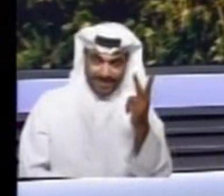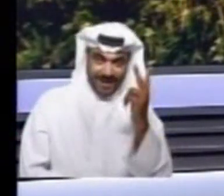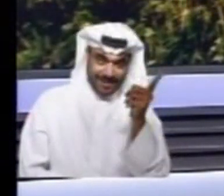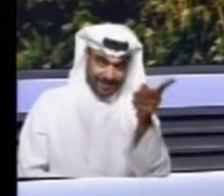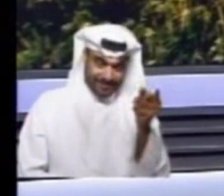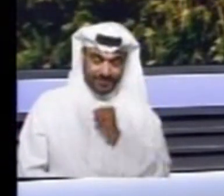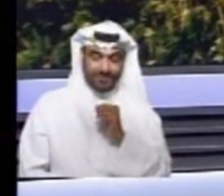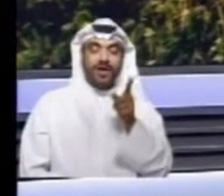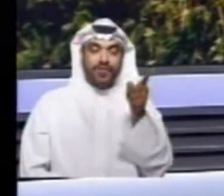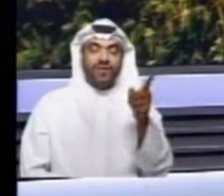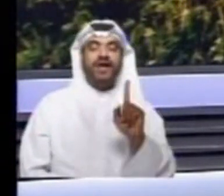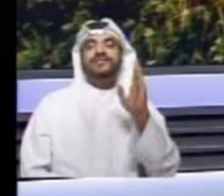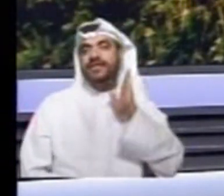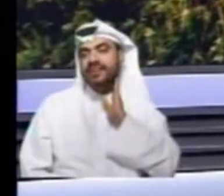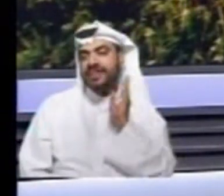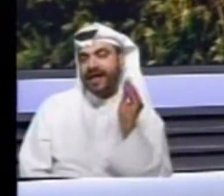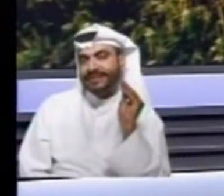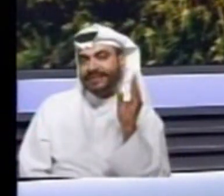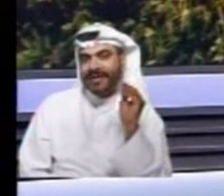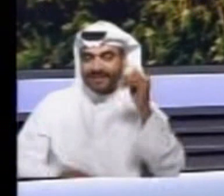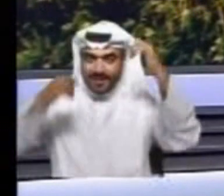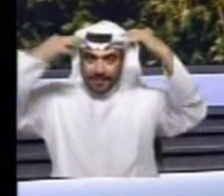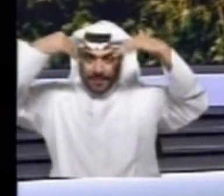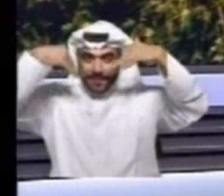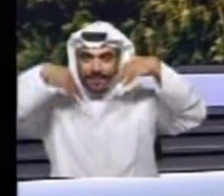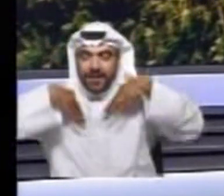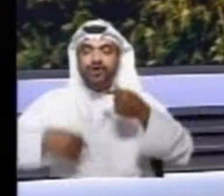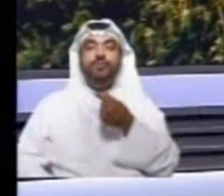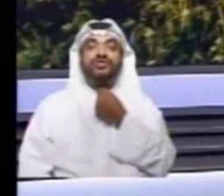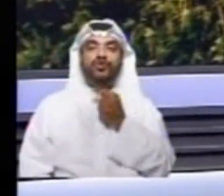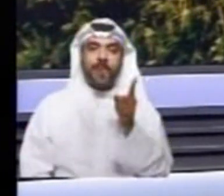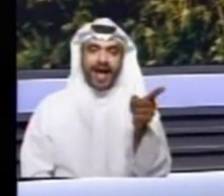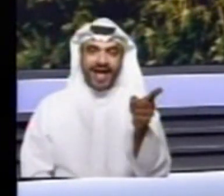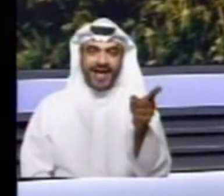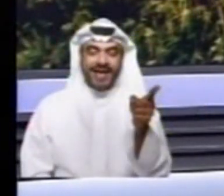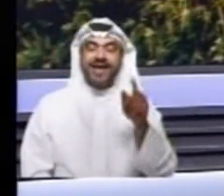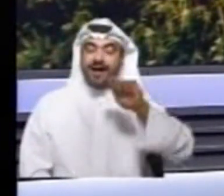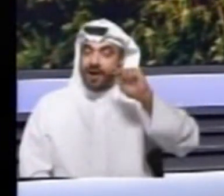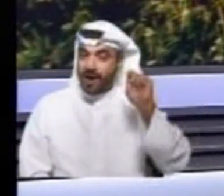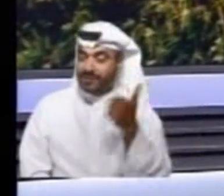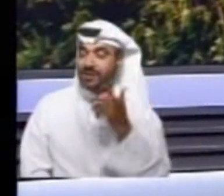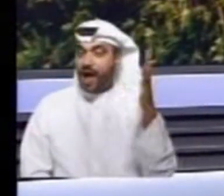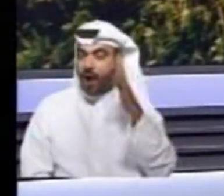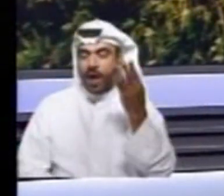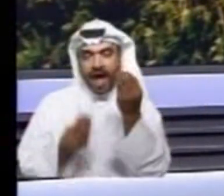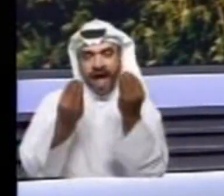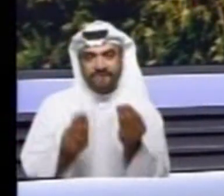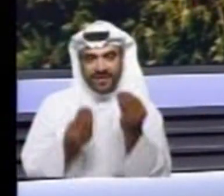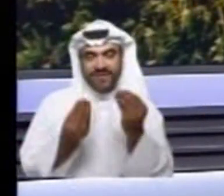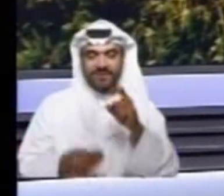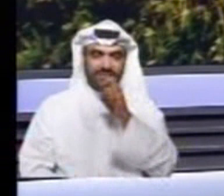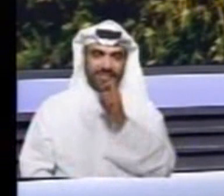مجددا مع قلبة الهواء الكوس بين الحين والآخر، سرعتها تتراوح ما بين 8 إلى 28 كيلومتر في الساعة. السحب تبدأ بالتزايد تدريجيا في يوم